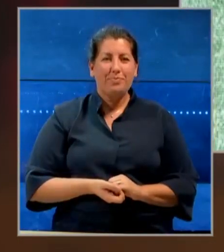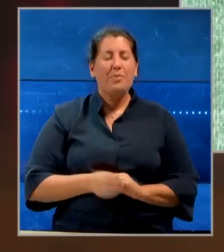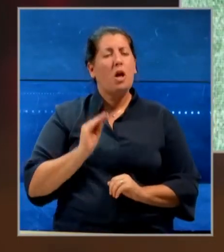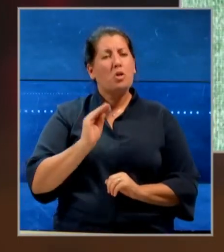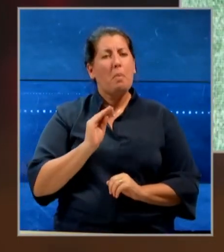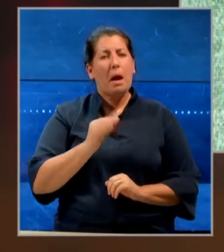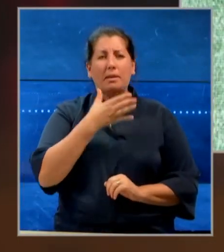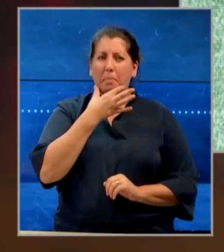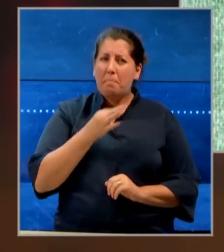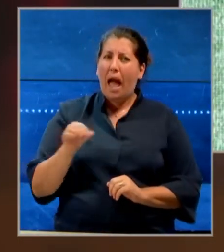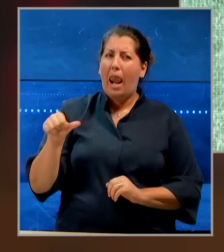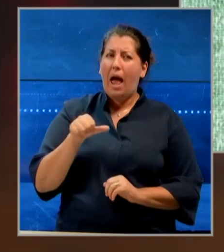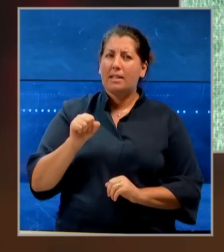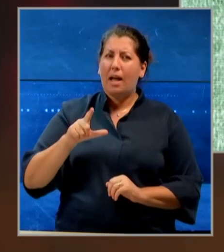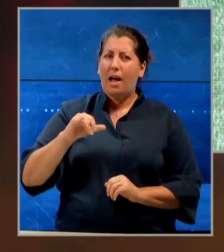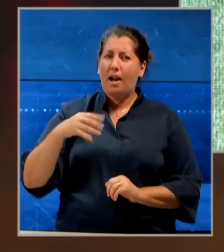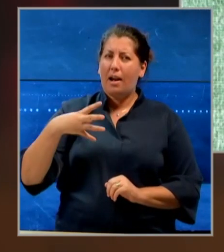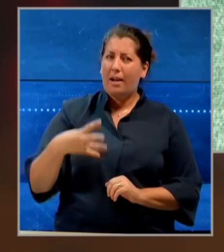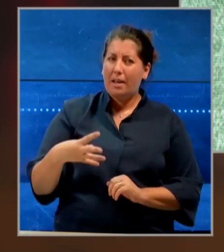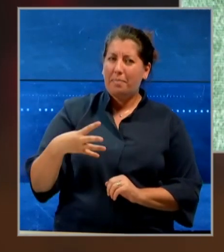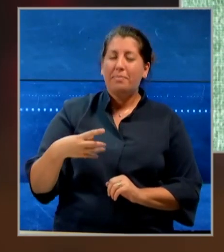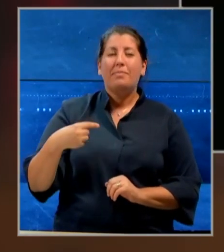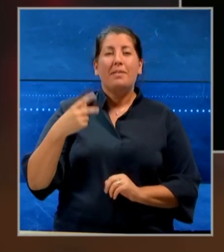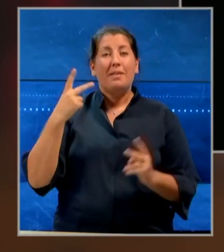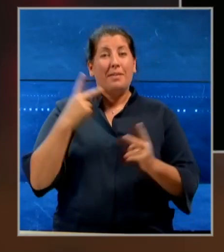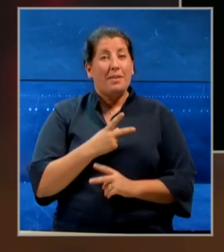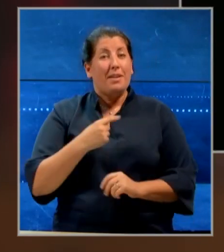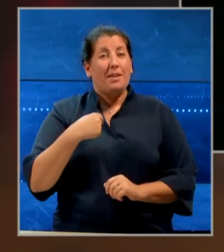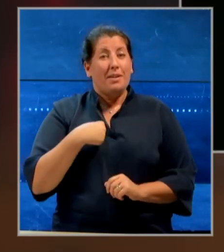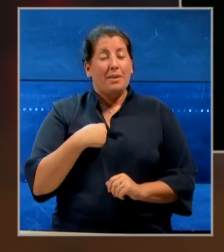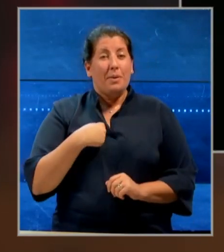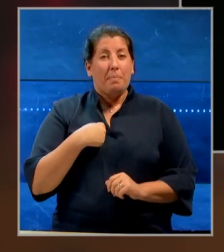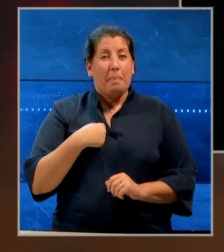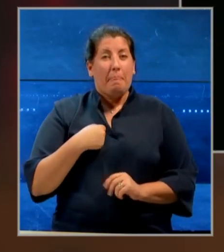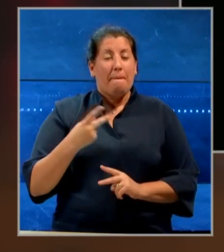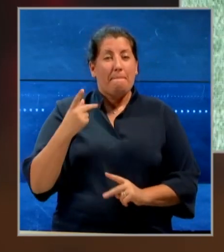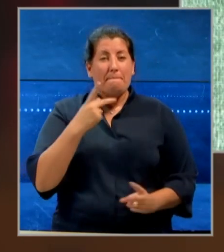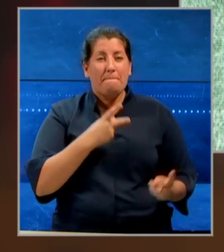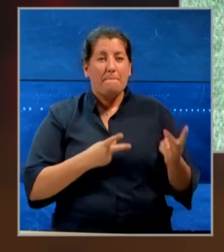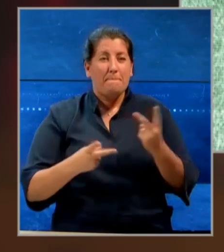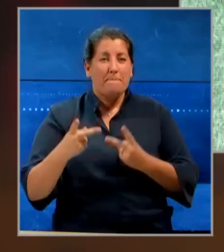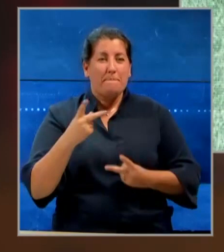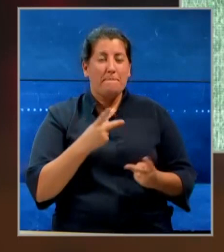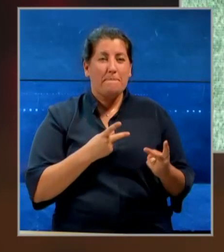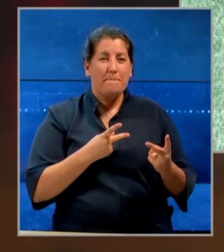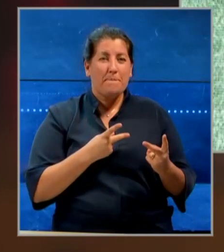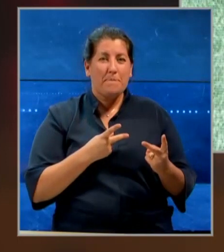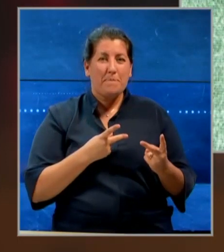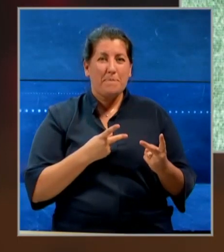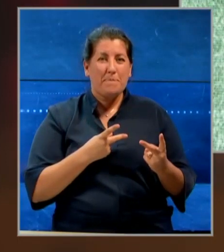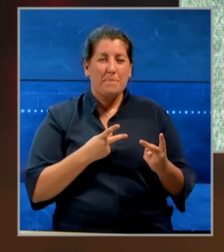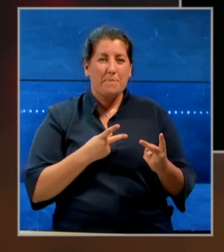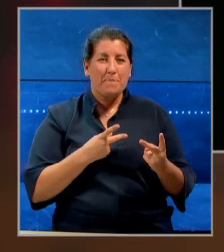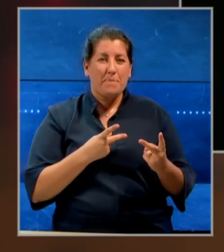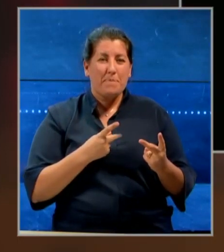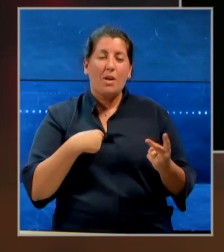Bella domanda di Salim, insomma. Sui giocatori bravi. Si è portato avanti Salim, chissà, sono sul giovane, prima o poi, no? Magari era un'occhiata anche a me. Diciamo